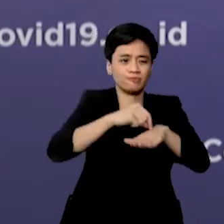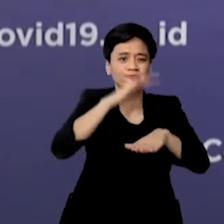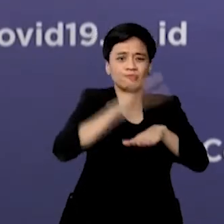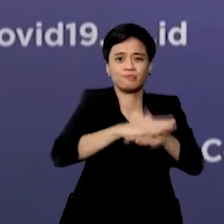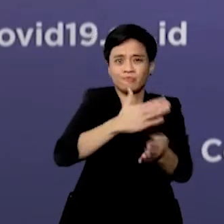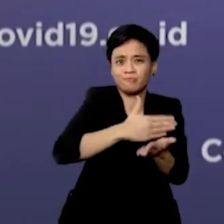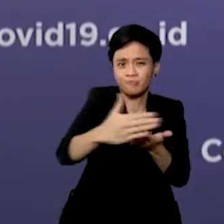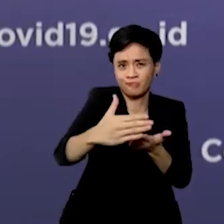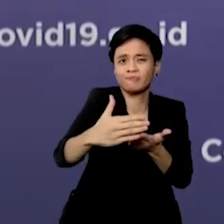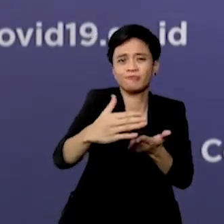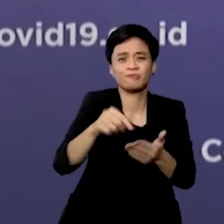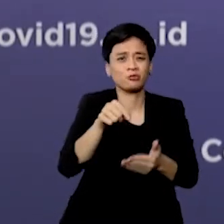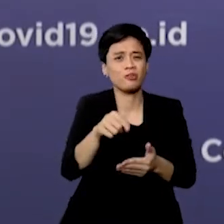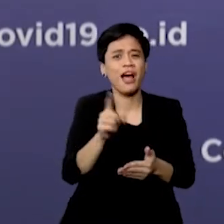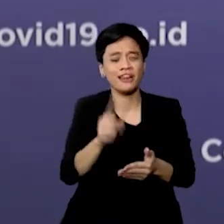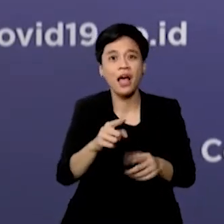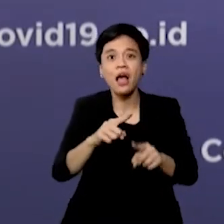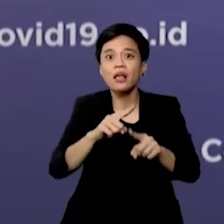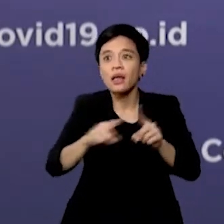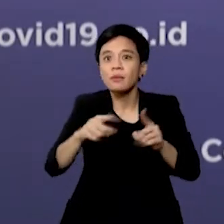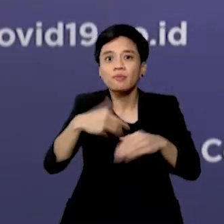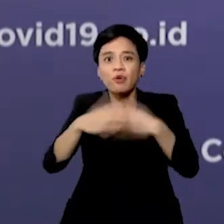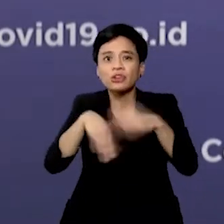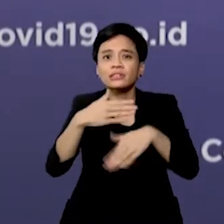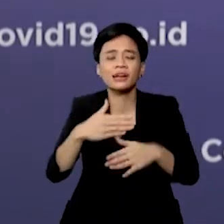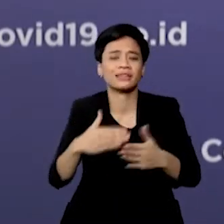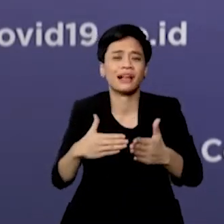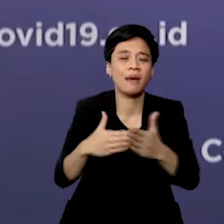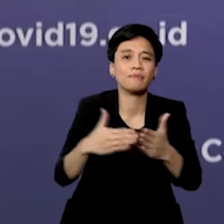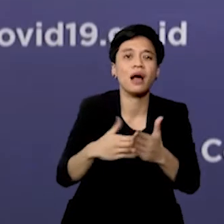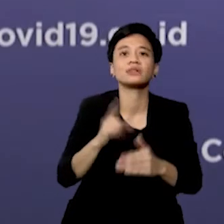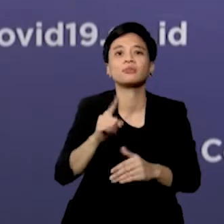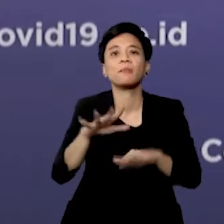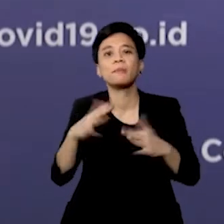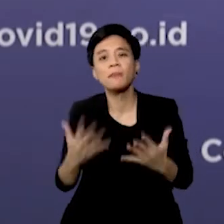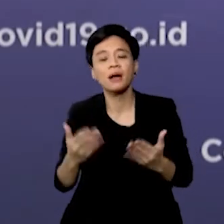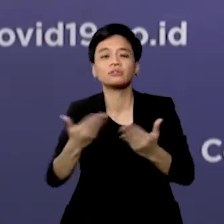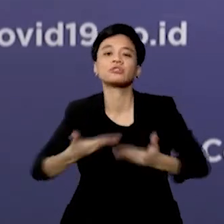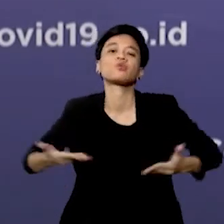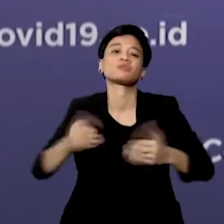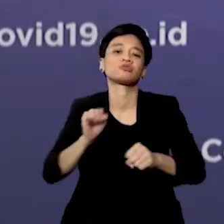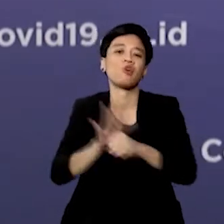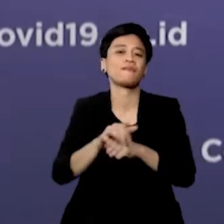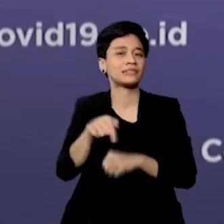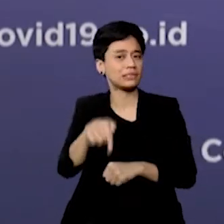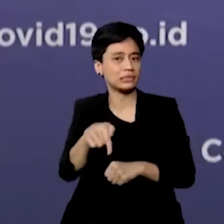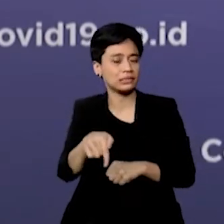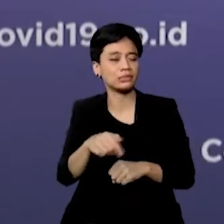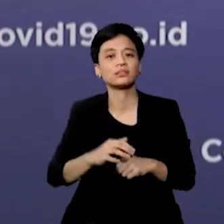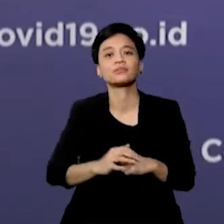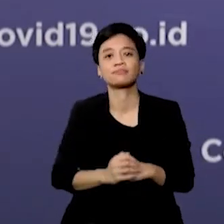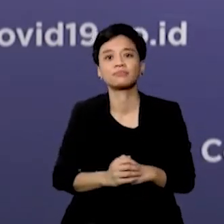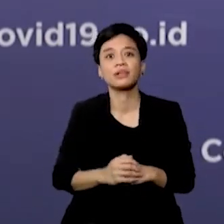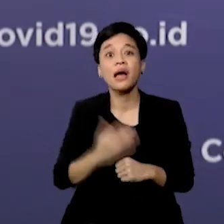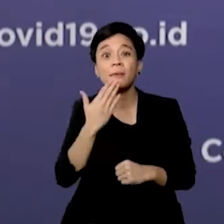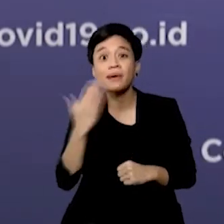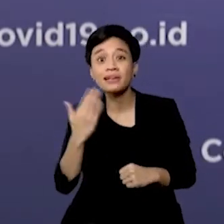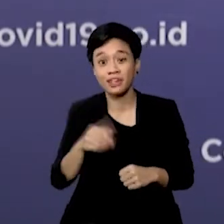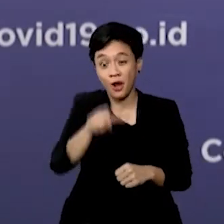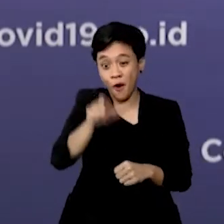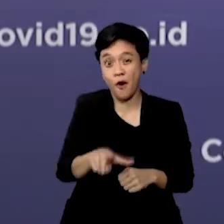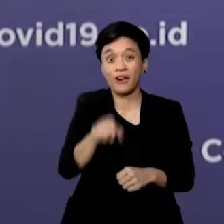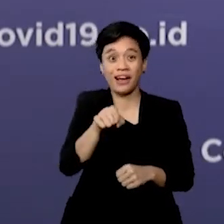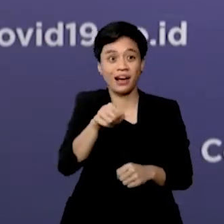jumantik, menyebabkan kinerjanya terhambat selama pandemi. Kewajiban pembersihan lingkungan yang biasanya rutin dilakukan 1 bulan